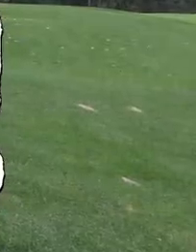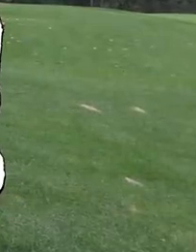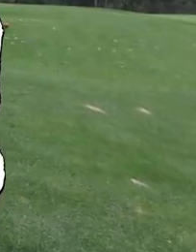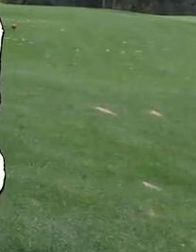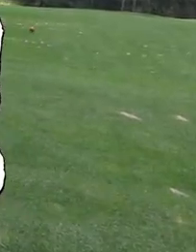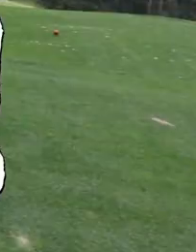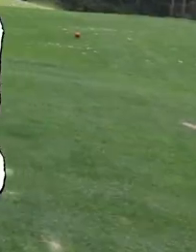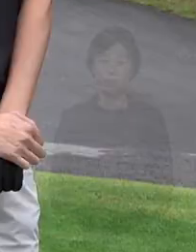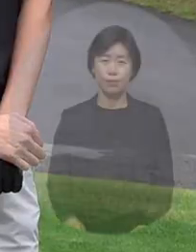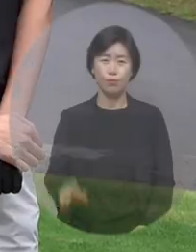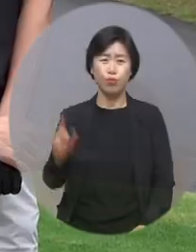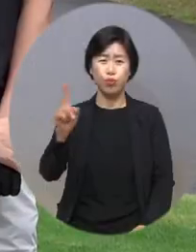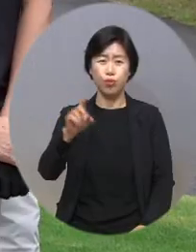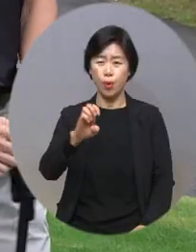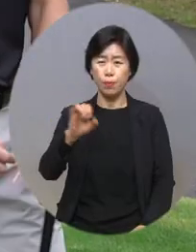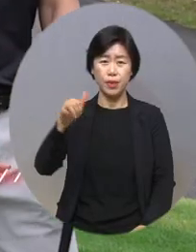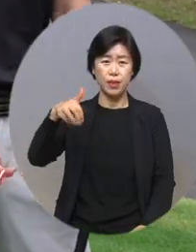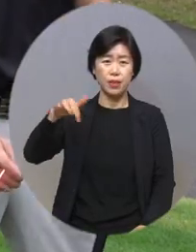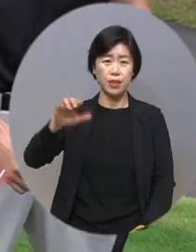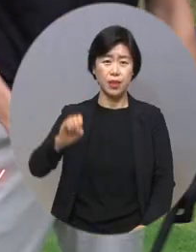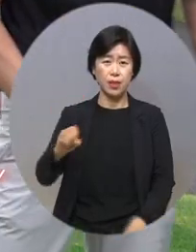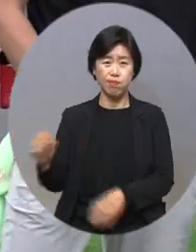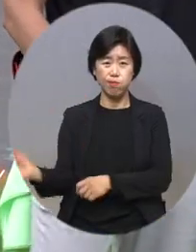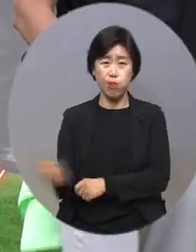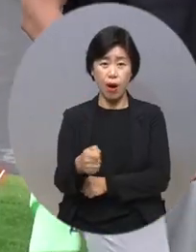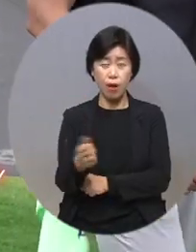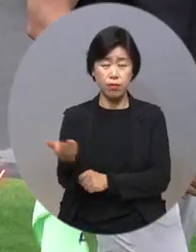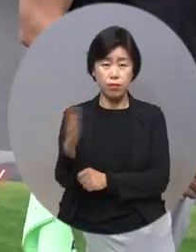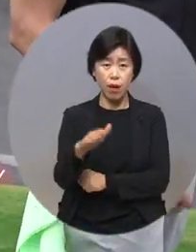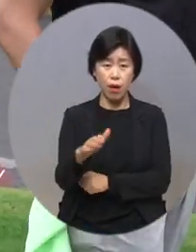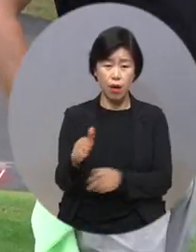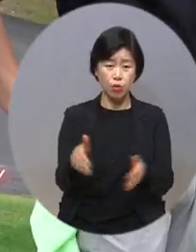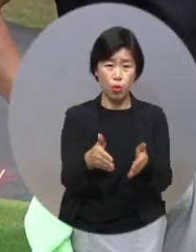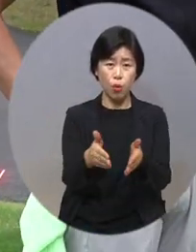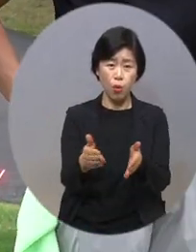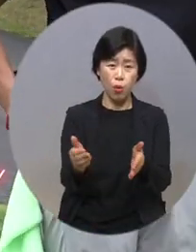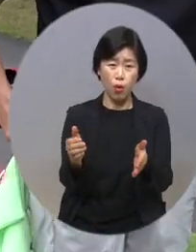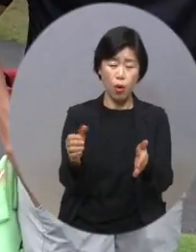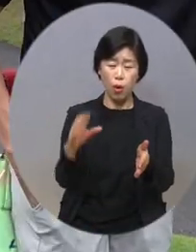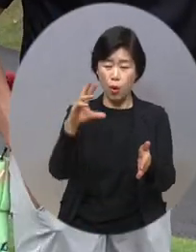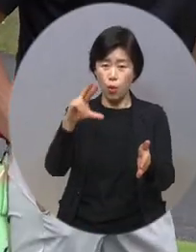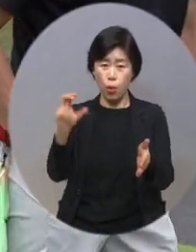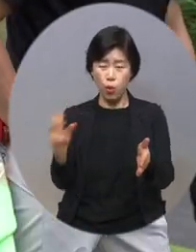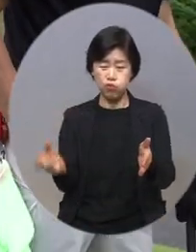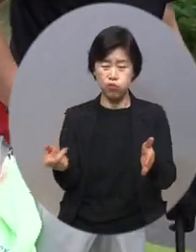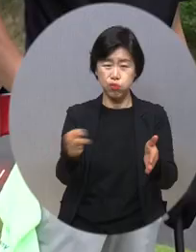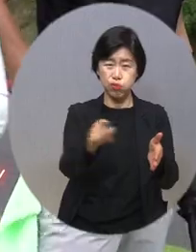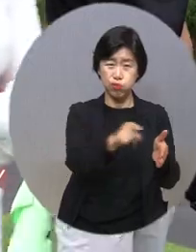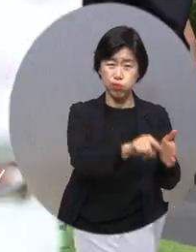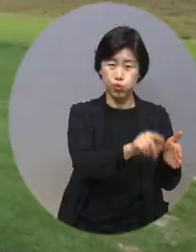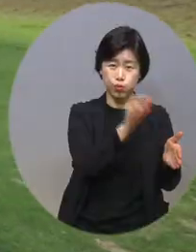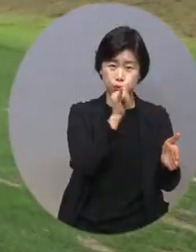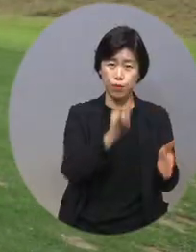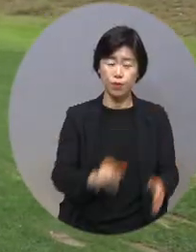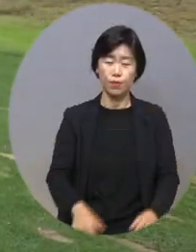아니 피칭 쳤는데 씨. 도로 탔는데? 야 아이언도 디센 보네. 아니 피칭으로 100사운드 친다더니.